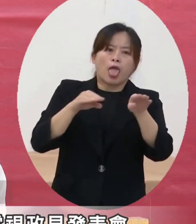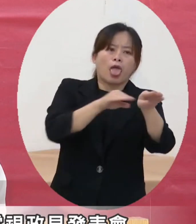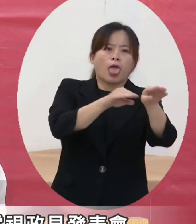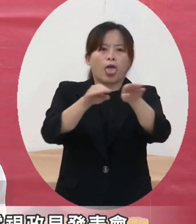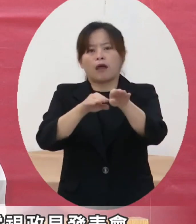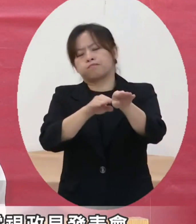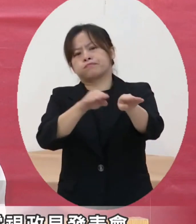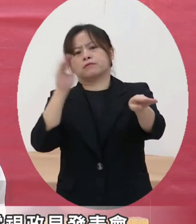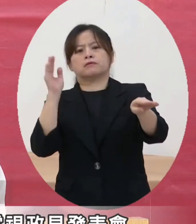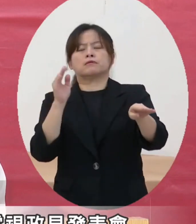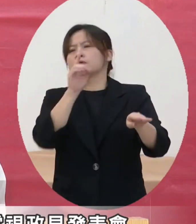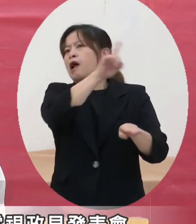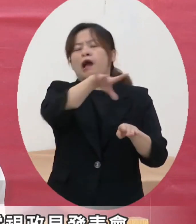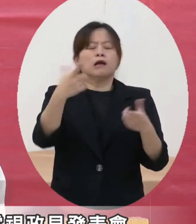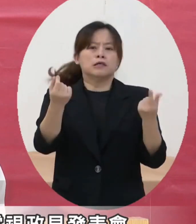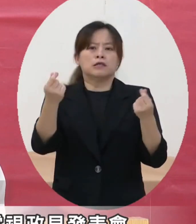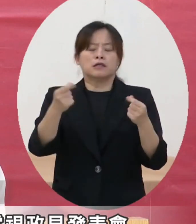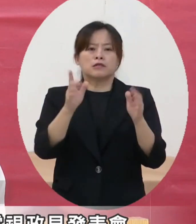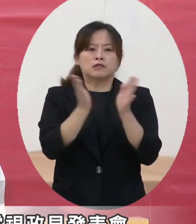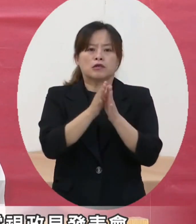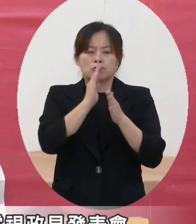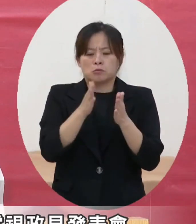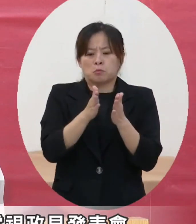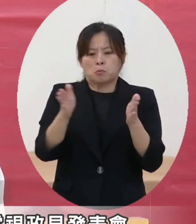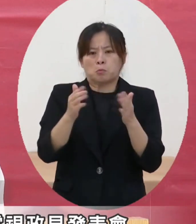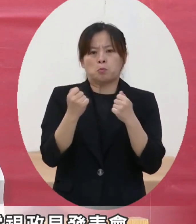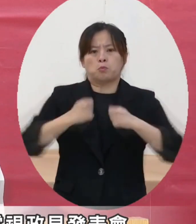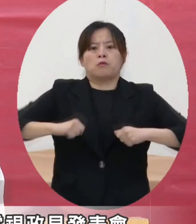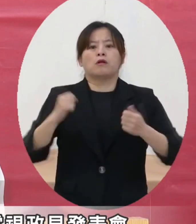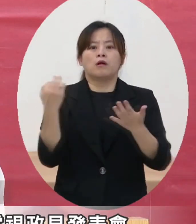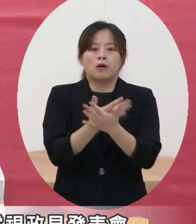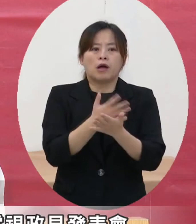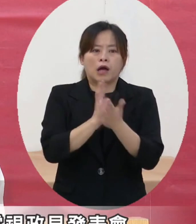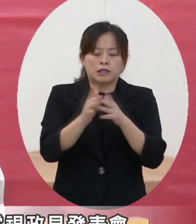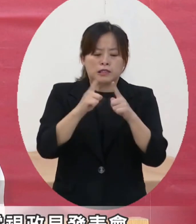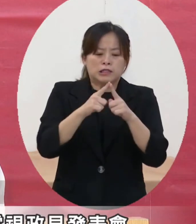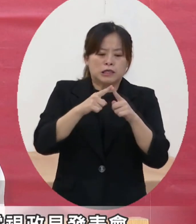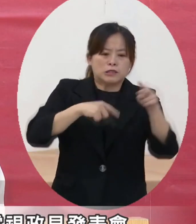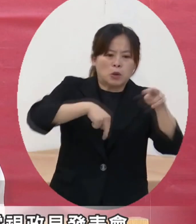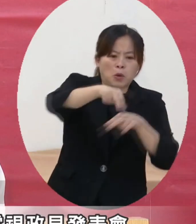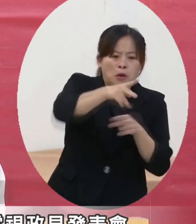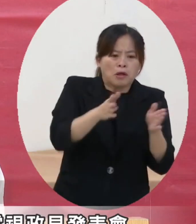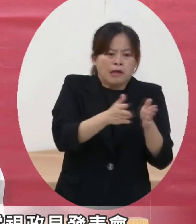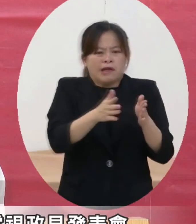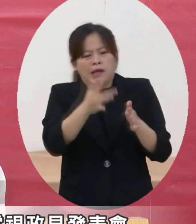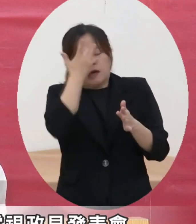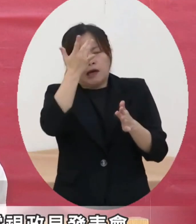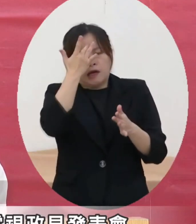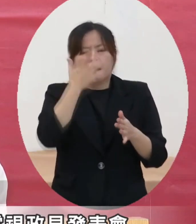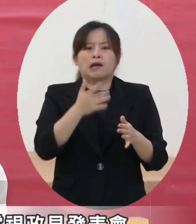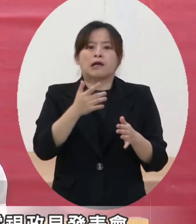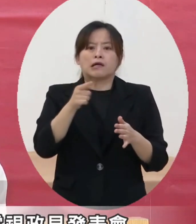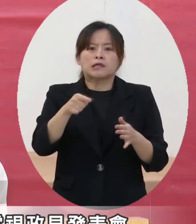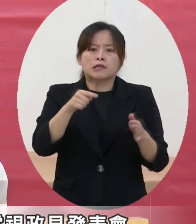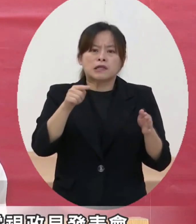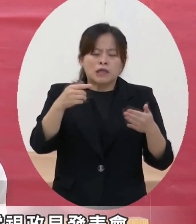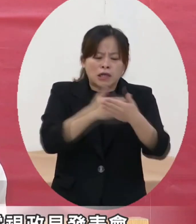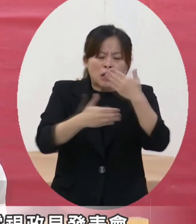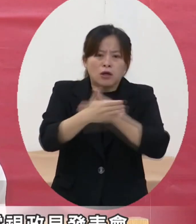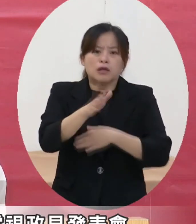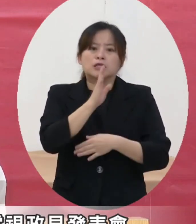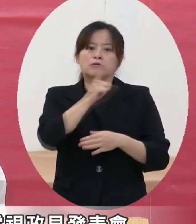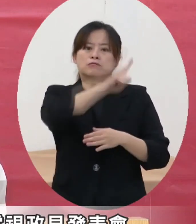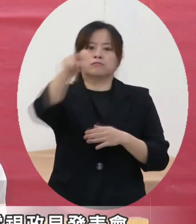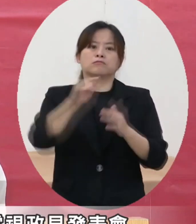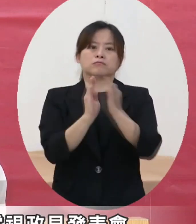都是塞车，走到哪里都是路幅不够宽，走到哪里就是人行道真的没有办法走。所以这样的一个交通是我们桃